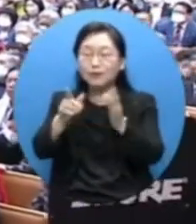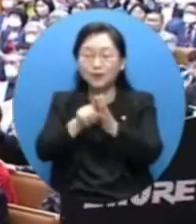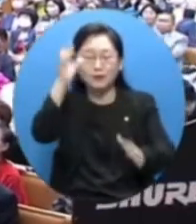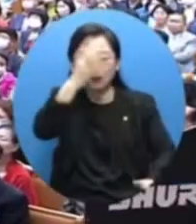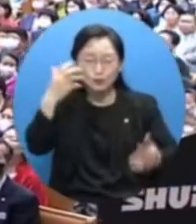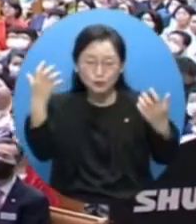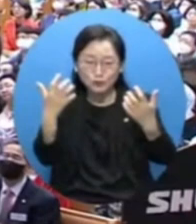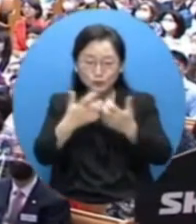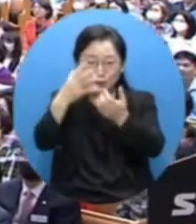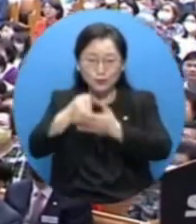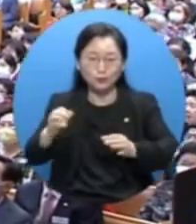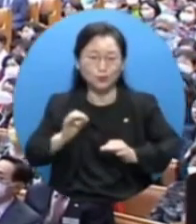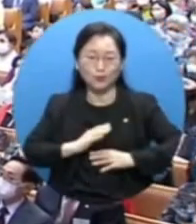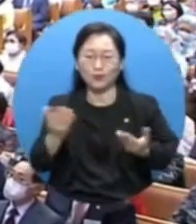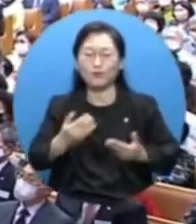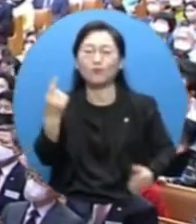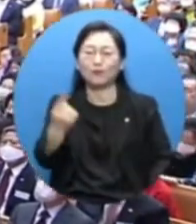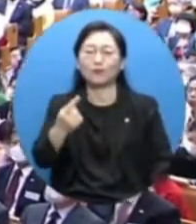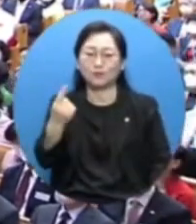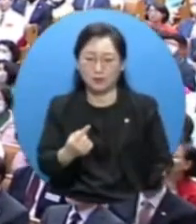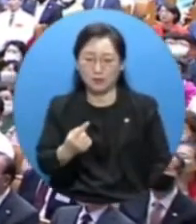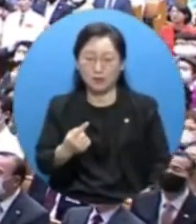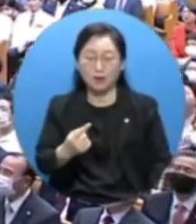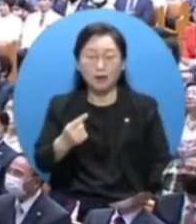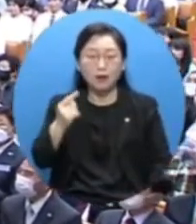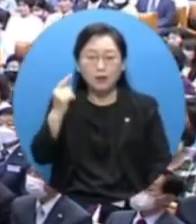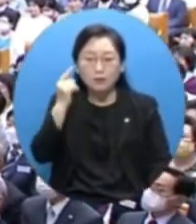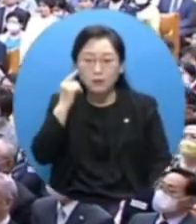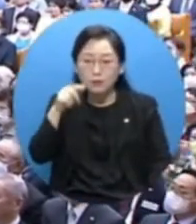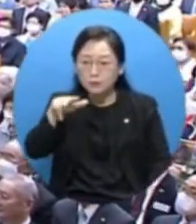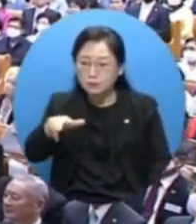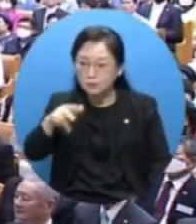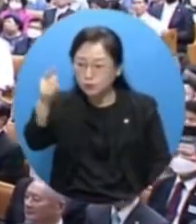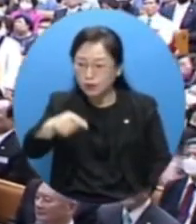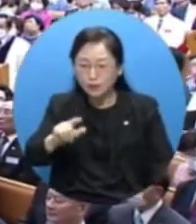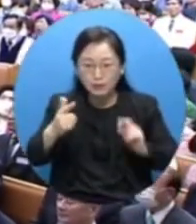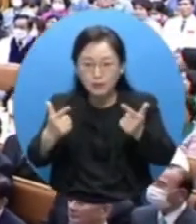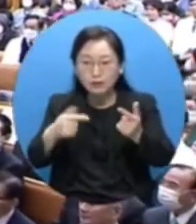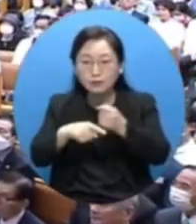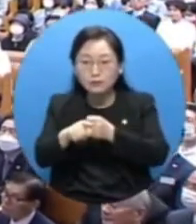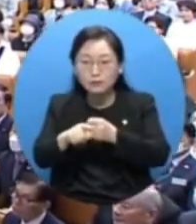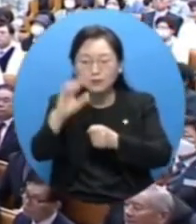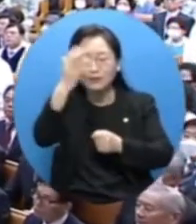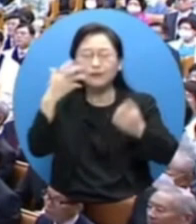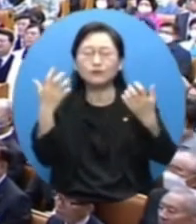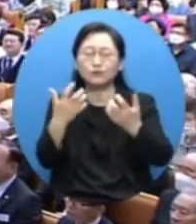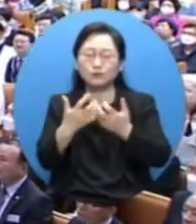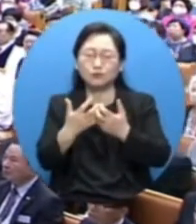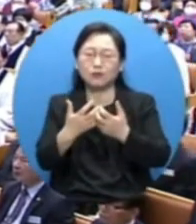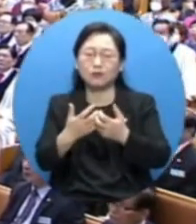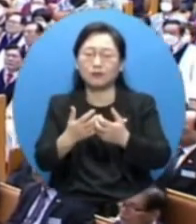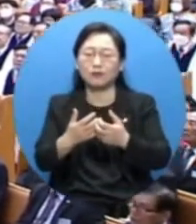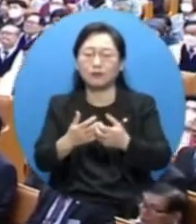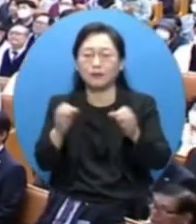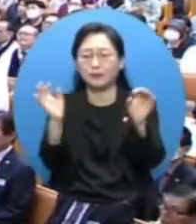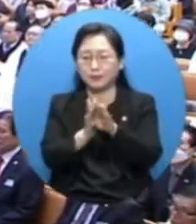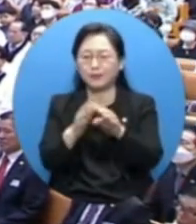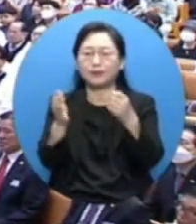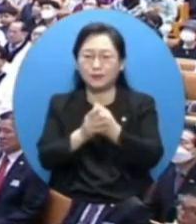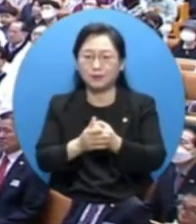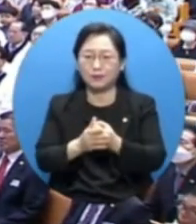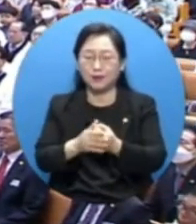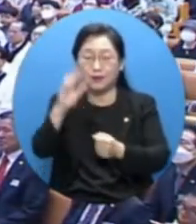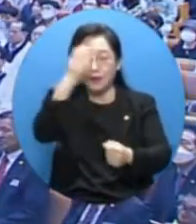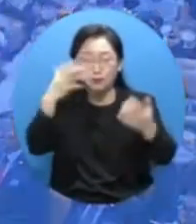받으면 이 같은 놀라운 역사가 일어납니다. 왜 우리에게 그 같은 역사가 머물러 있지 못하느냐? 우리가 성령 충만을 상실했기 때문에 그렇습니다. 어느 한때